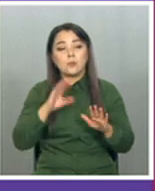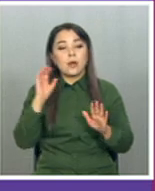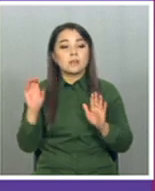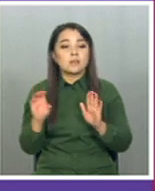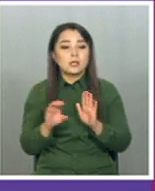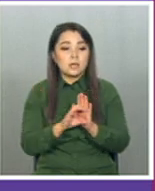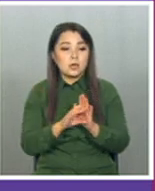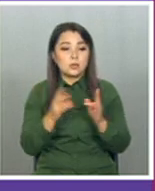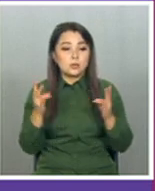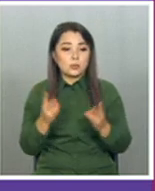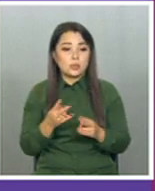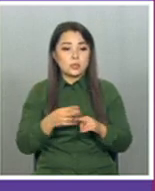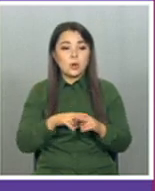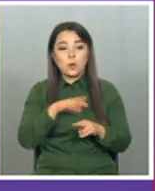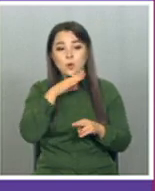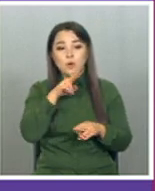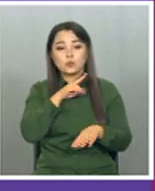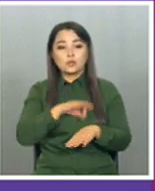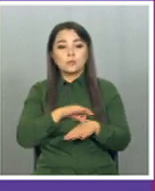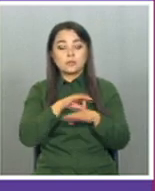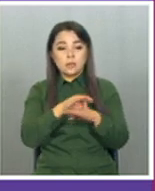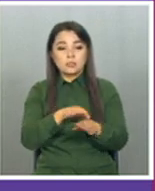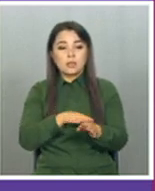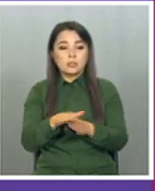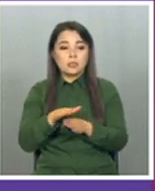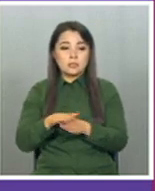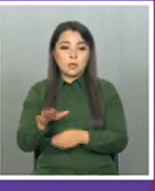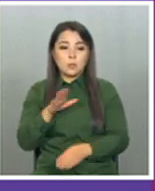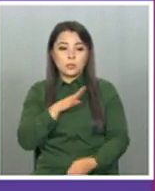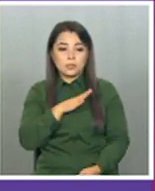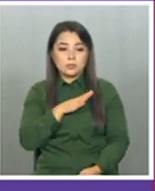үшін көп деген жұмыстар жасады.